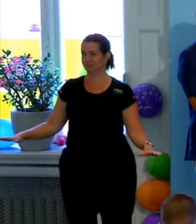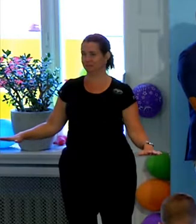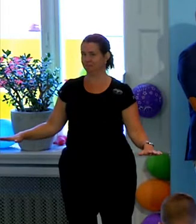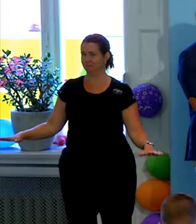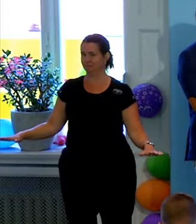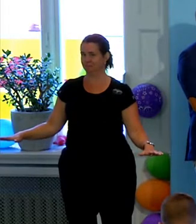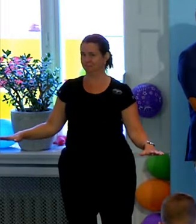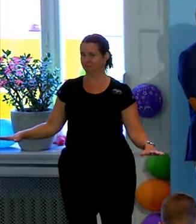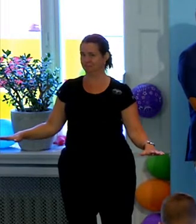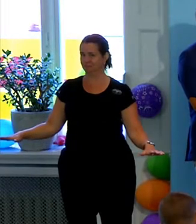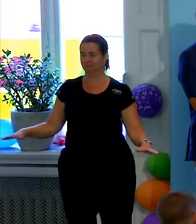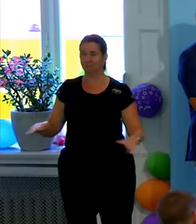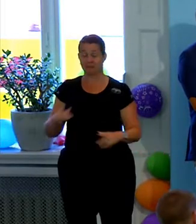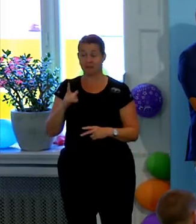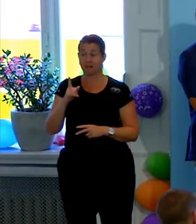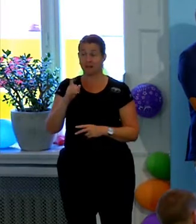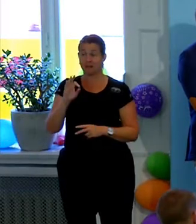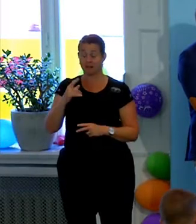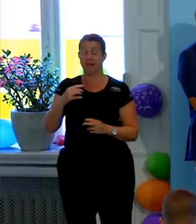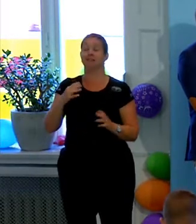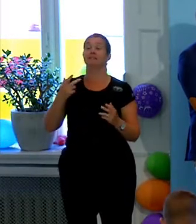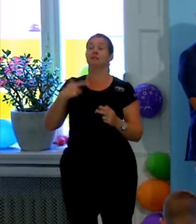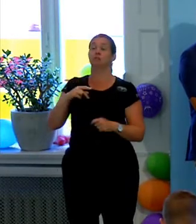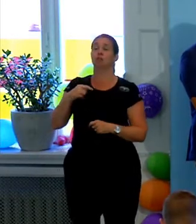Jag tror att det är Lennart igen. Är det jag igen?